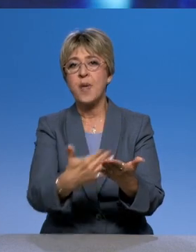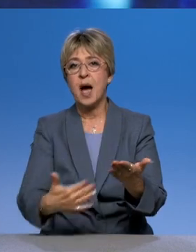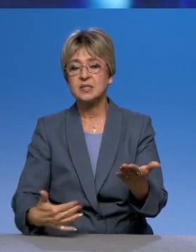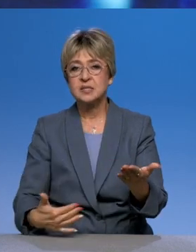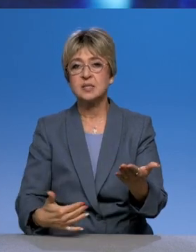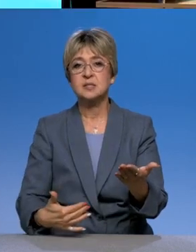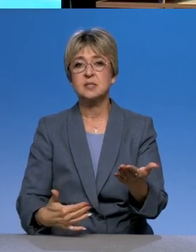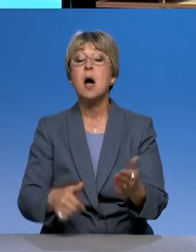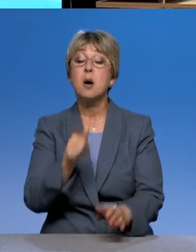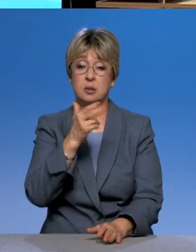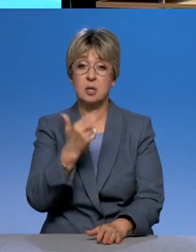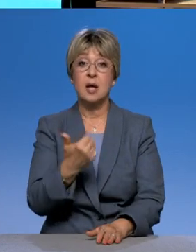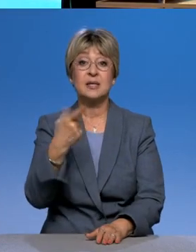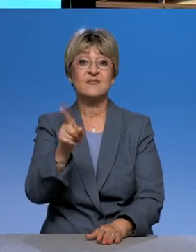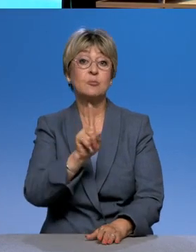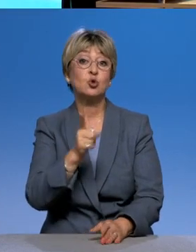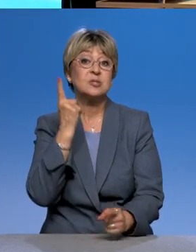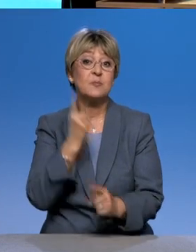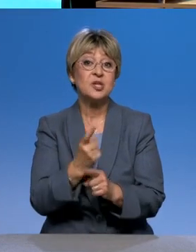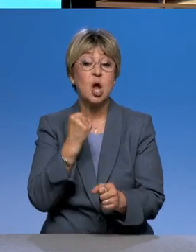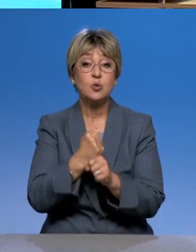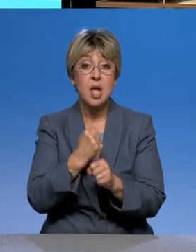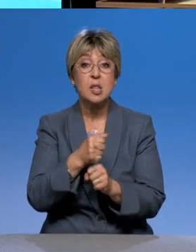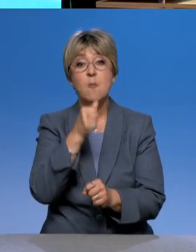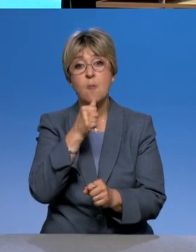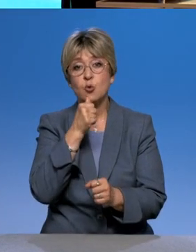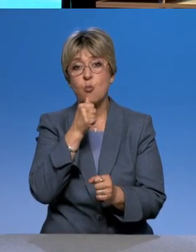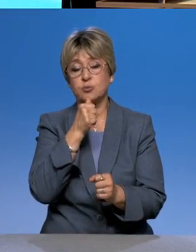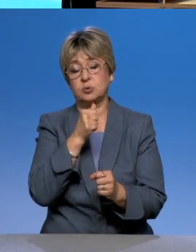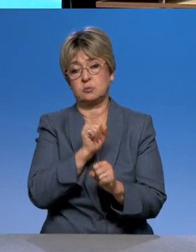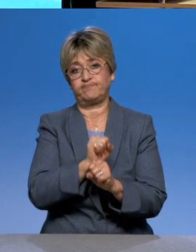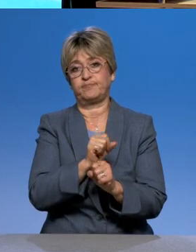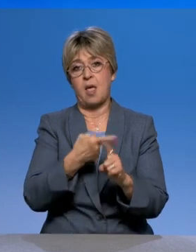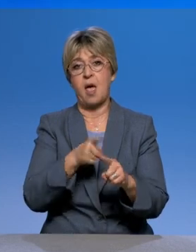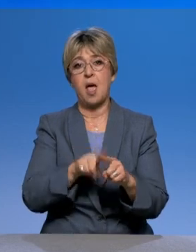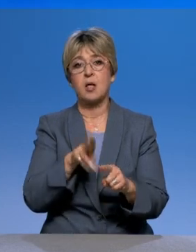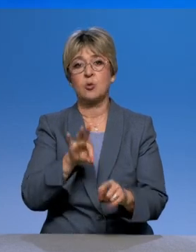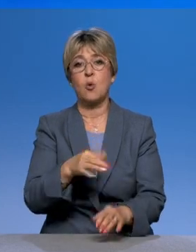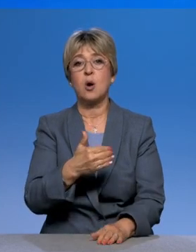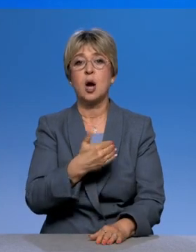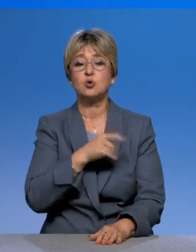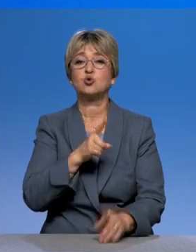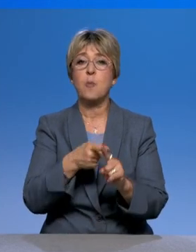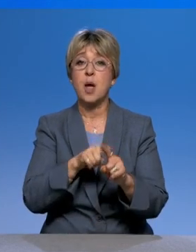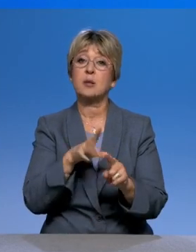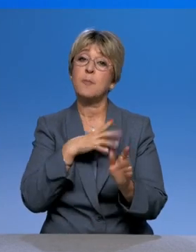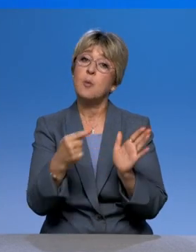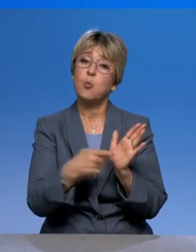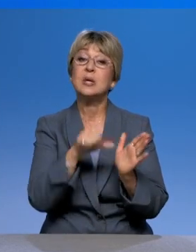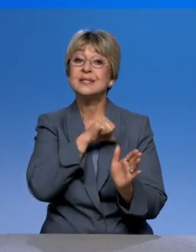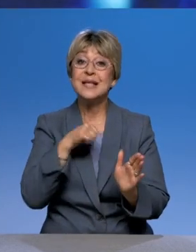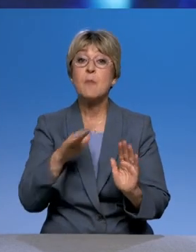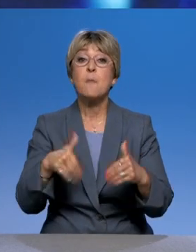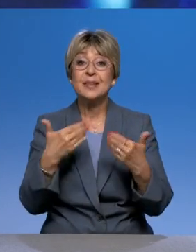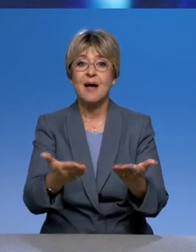идете на работу. Если вам что-то запрещают делать, ну, попробуйте настоять над этим. Попробуйте, Катя, я вот хочу, чтобы был этот пункт. Это хороший совет, сразу спрашивайте